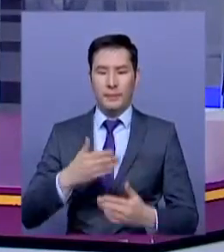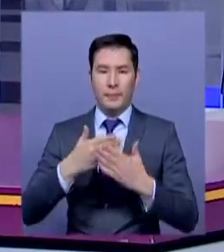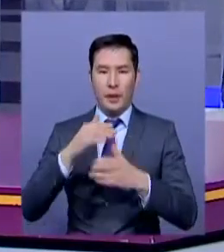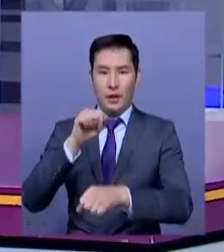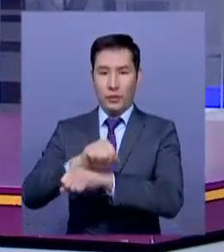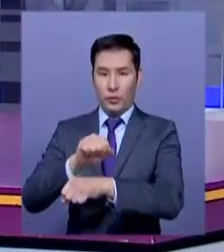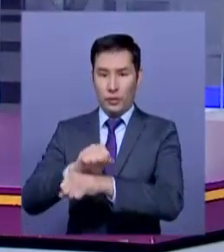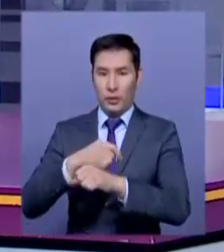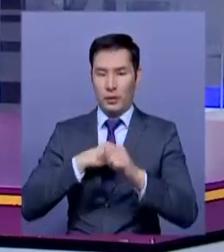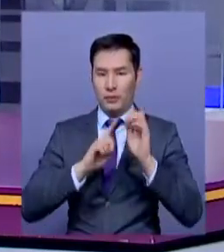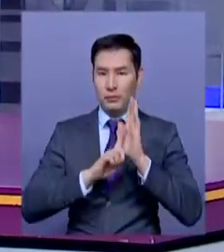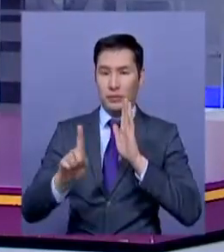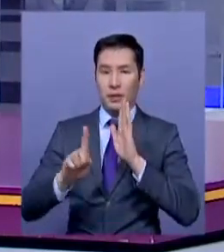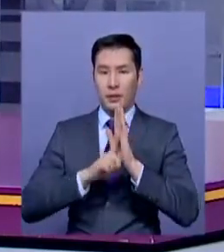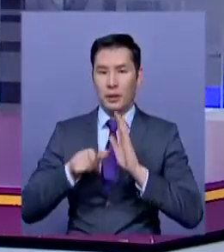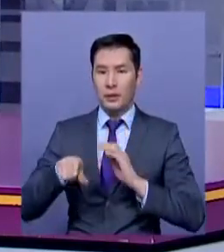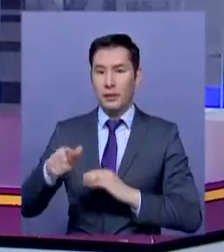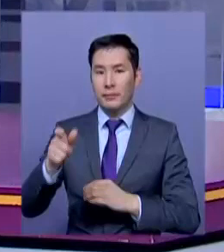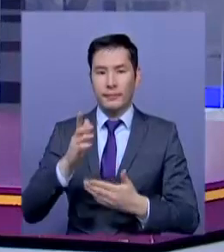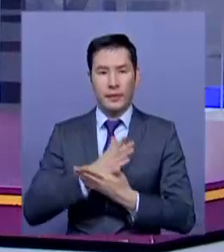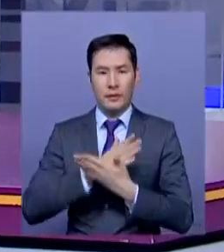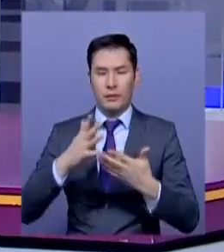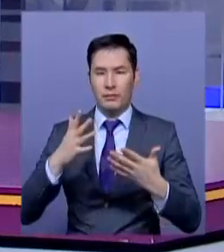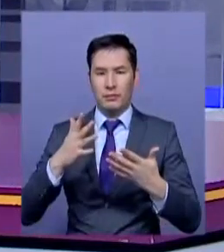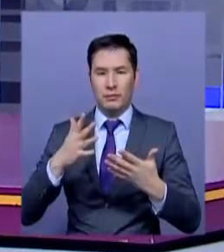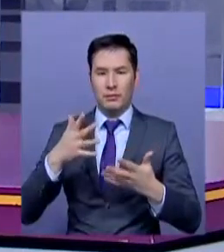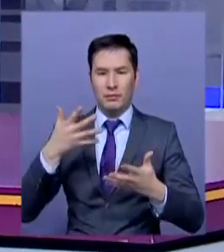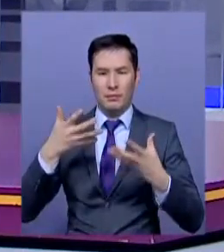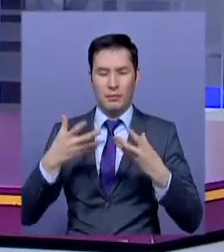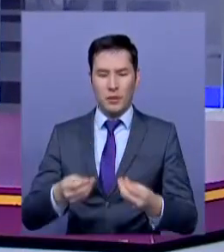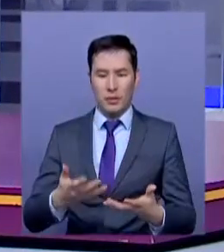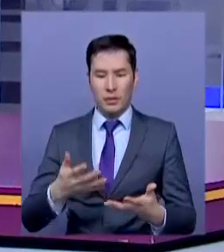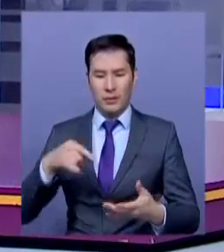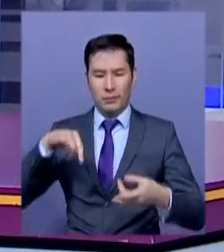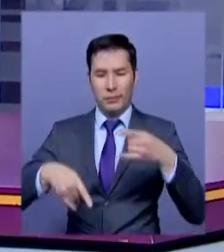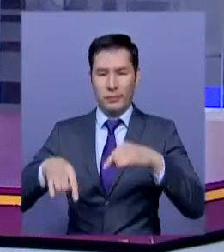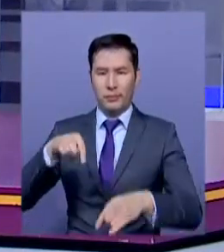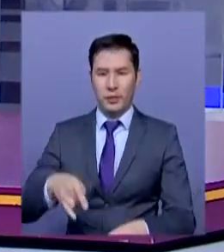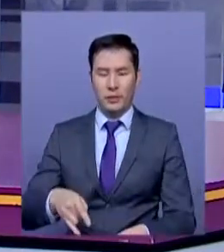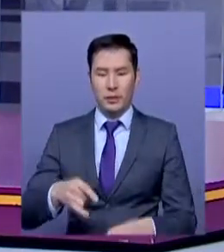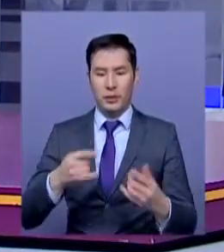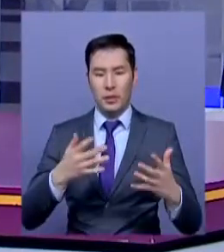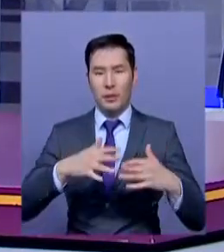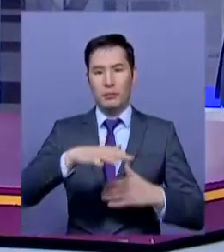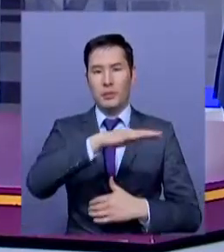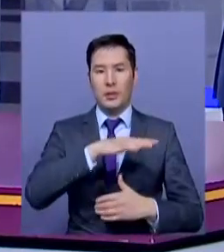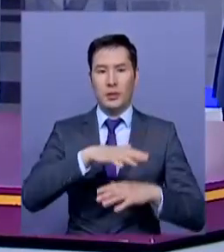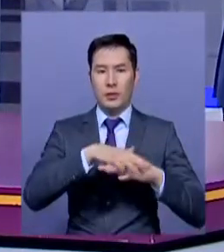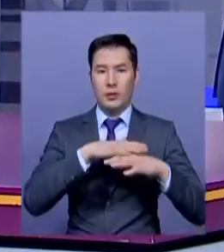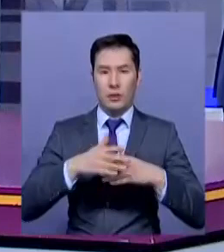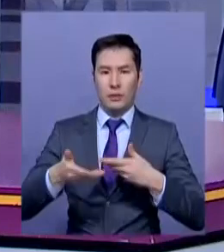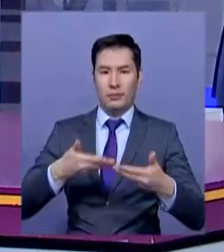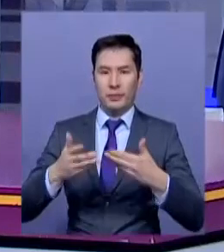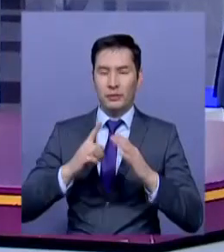мұңға айналды дейді. Өйткені көпқабатты нысанның айналасы терең шұңқырға толы. Мұндағы халықтың жүріп тұруына кедергі